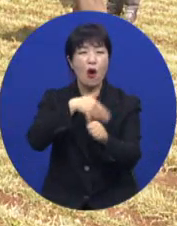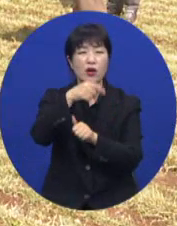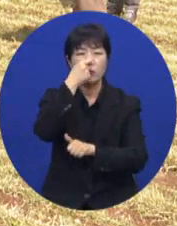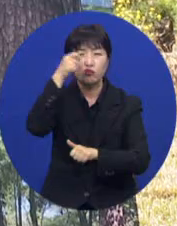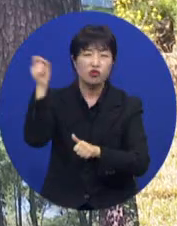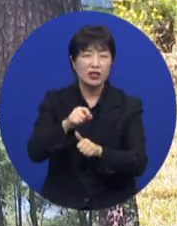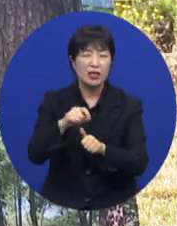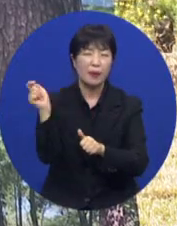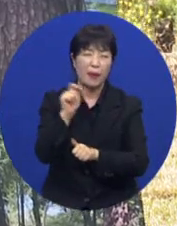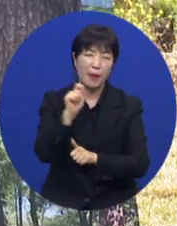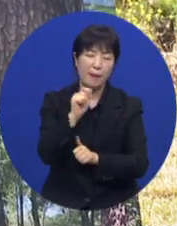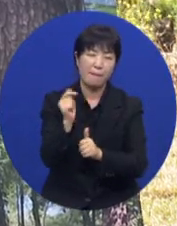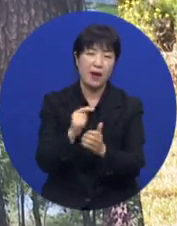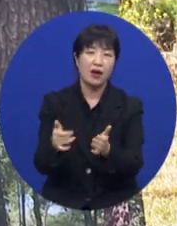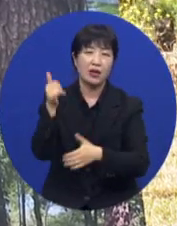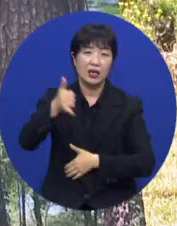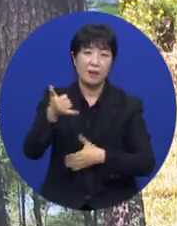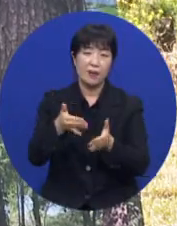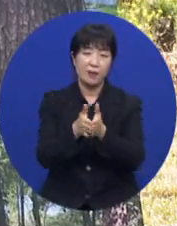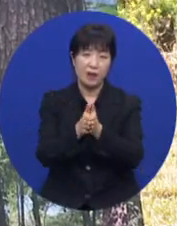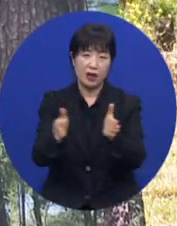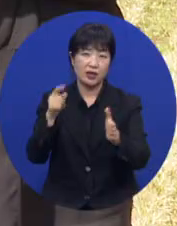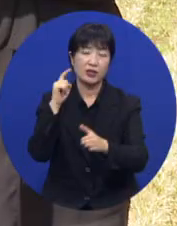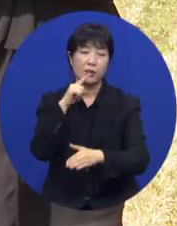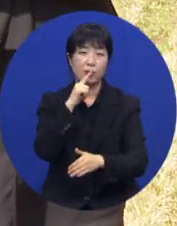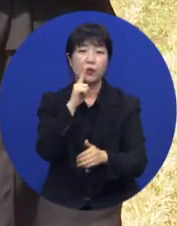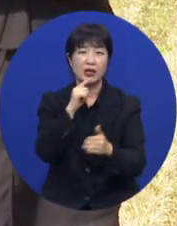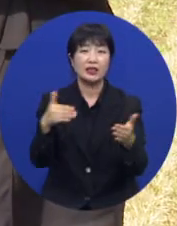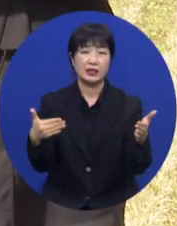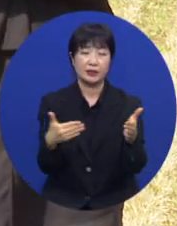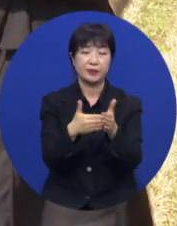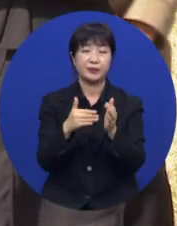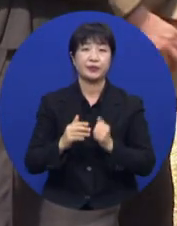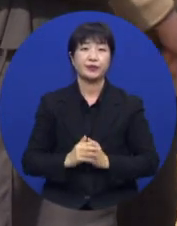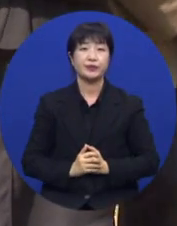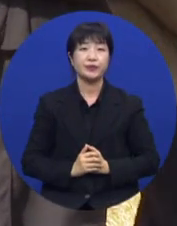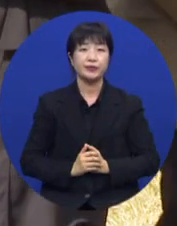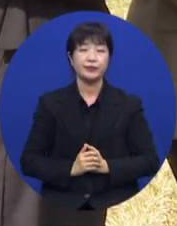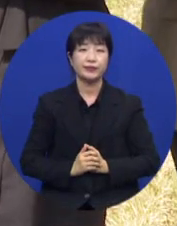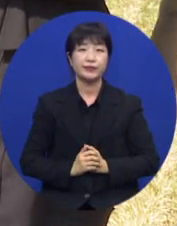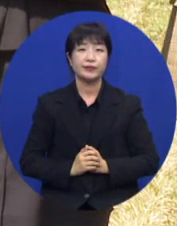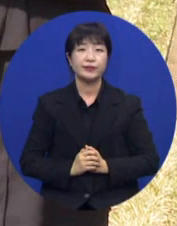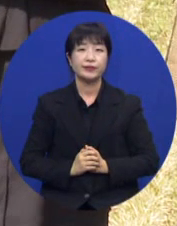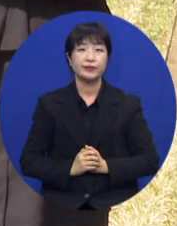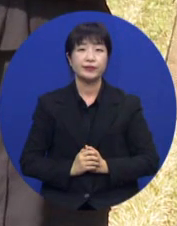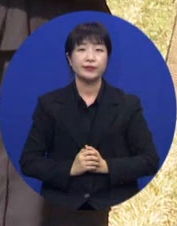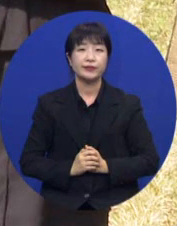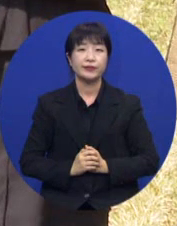속전속결식 개발이라는 비판의 목소리가 커지고 있습니다. MBC 뉴스 박주현입니다.